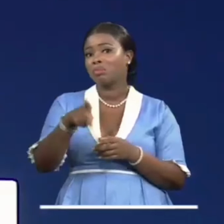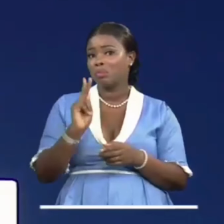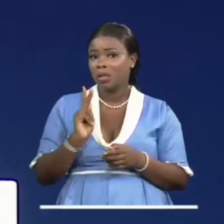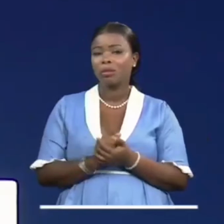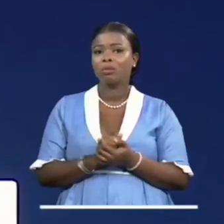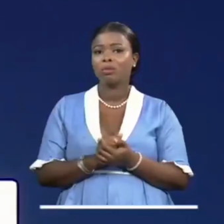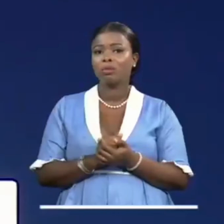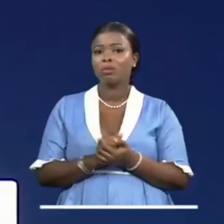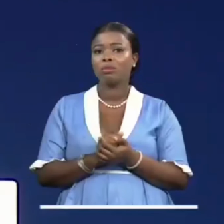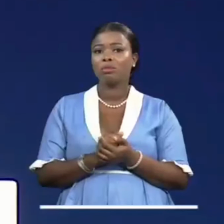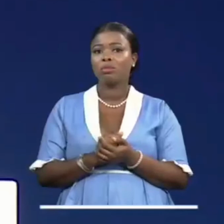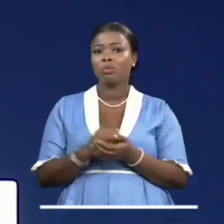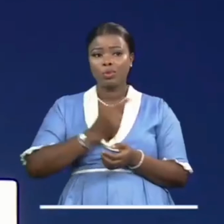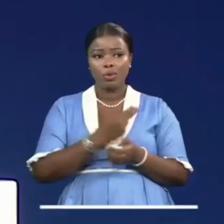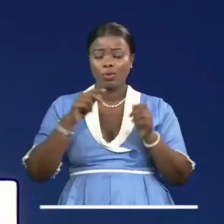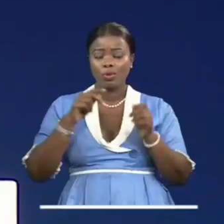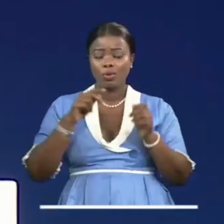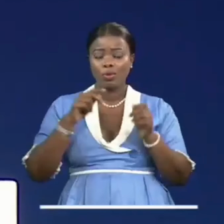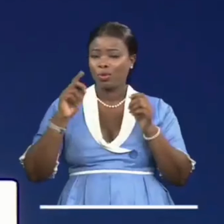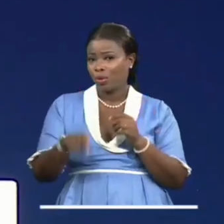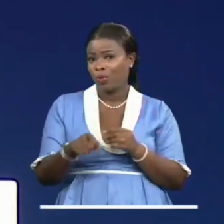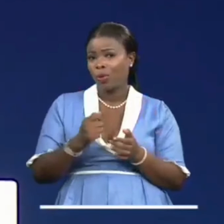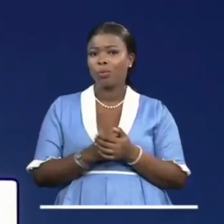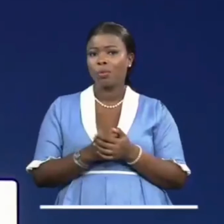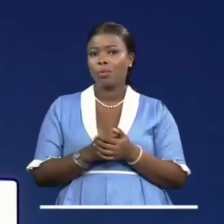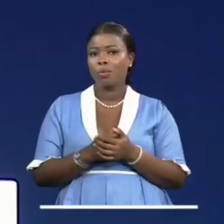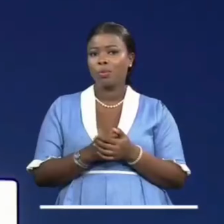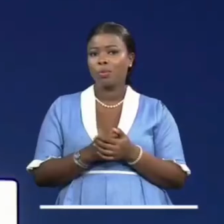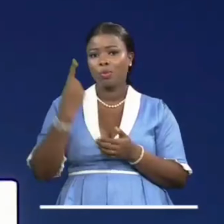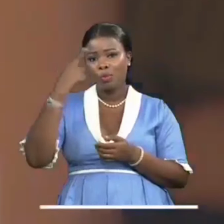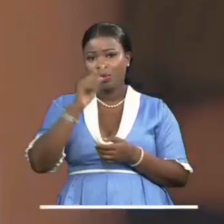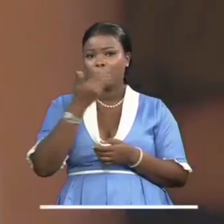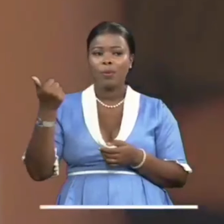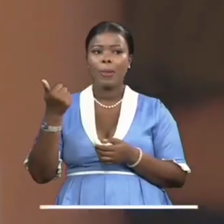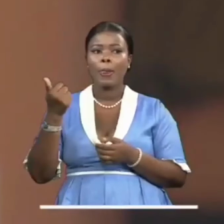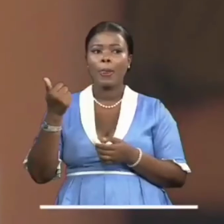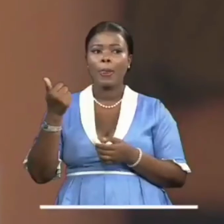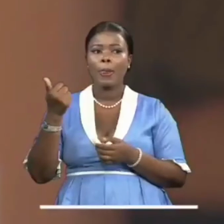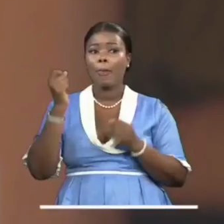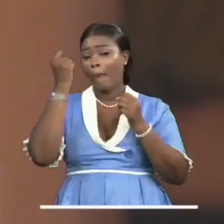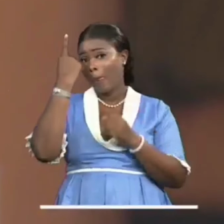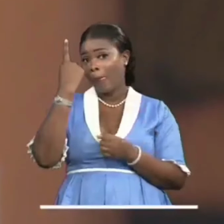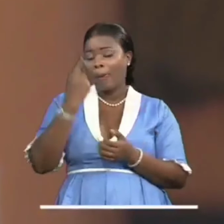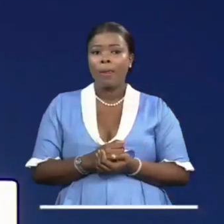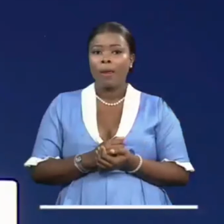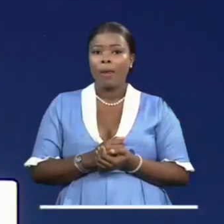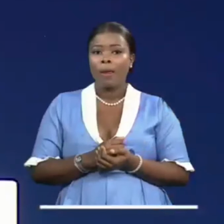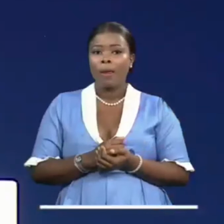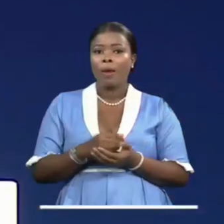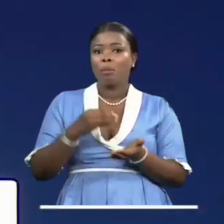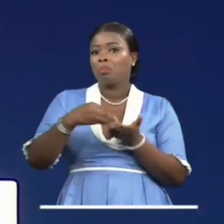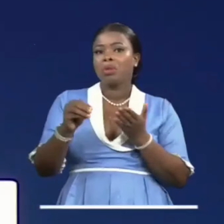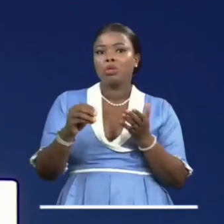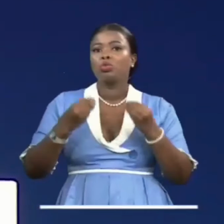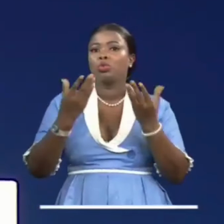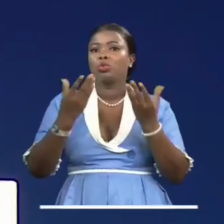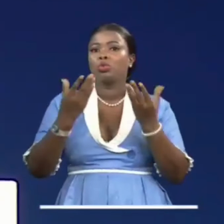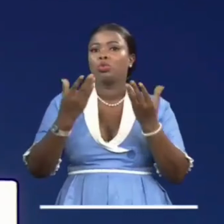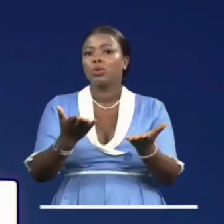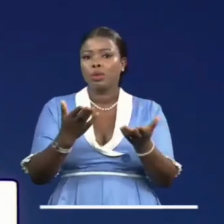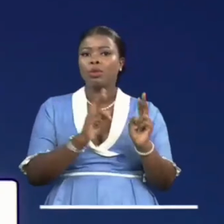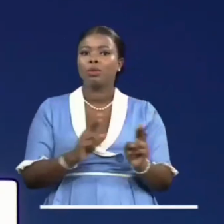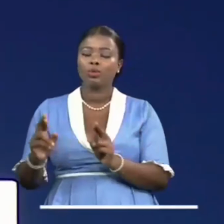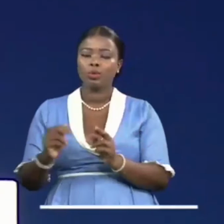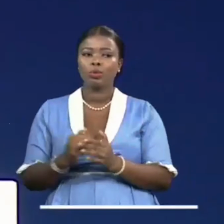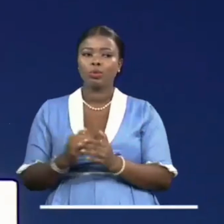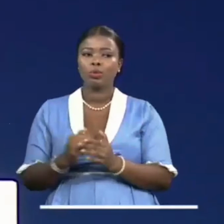le potentiel de ressources minières pour mieux comprendre quel quel prix on doit donner à ces ressources en terme de licence